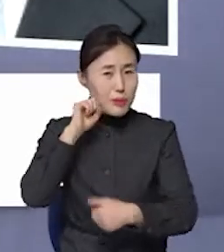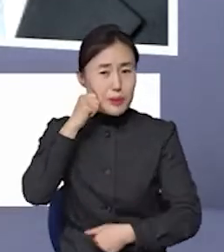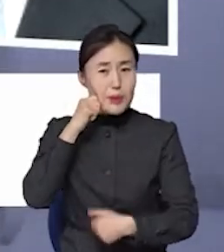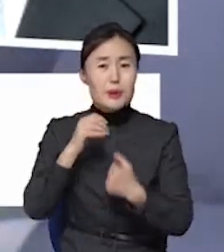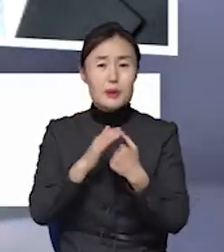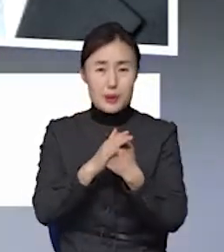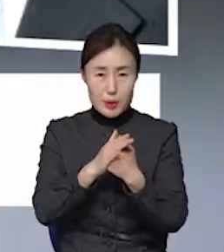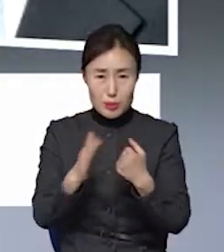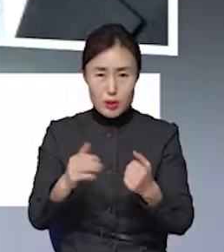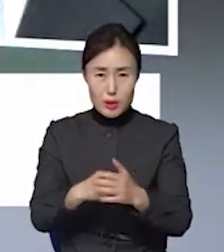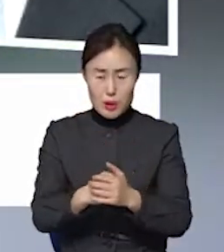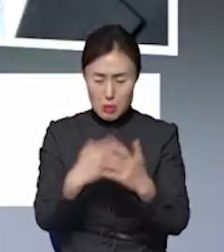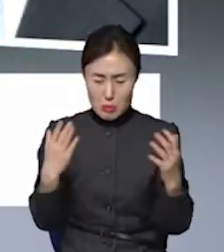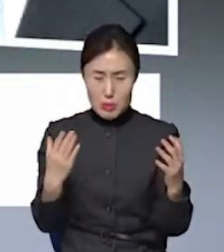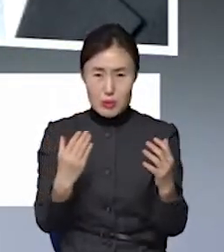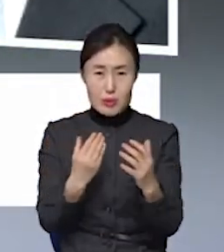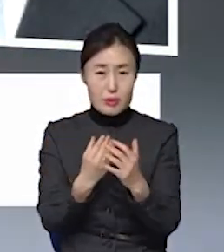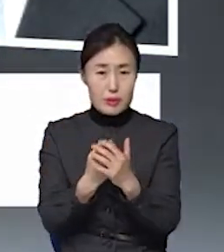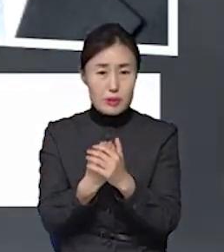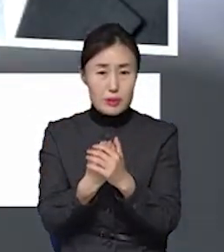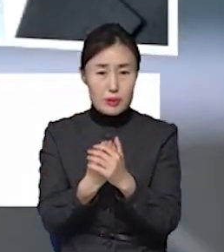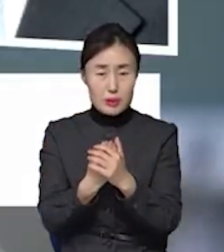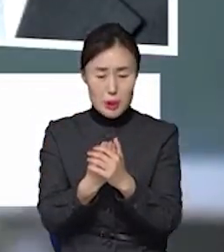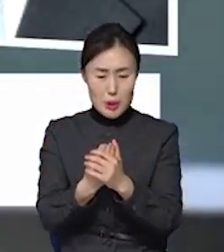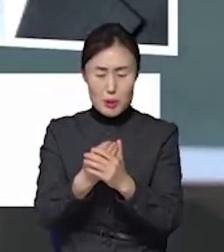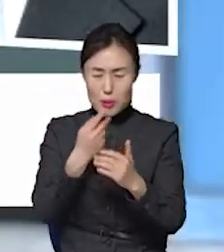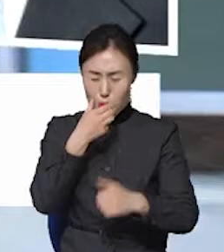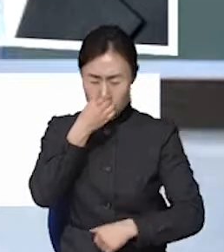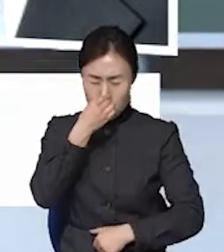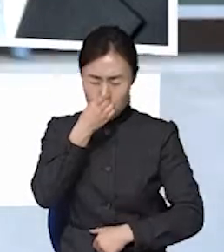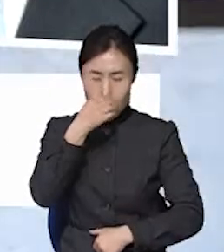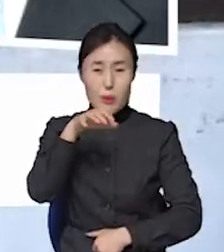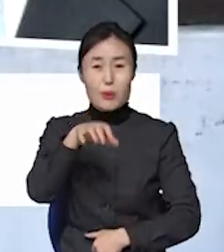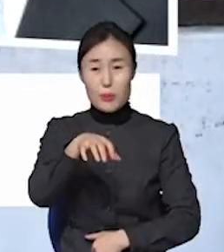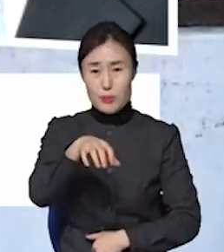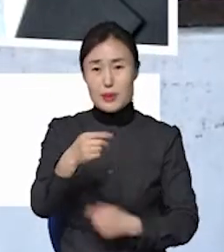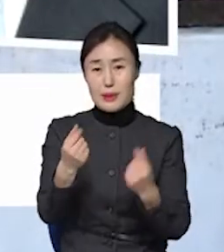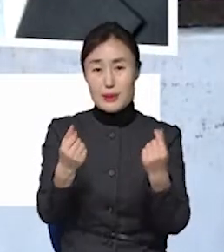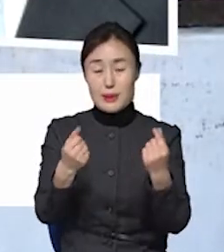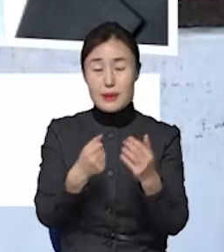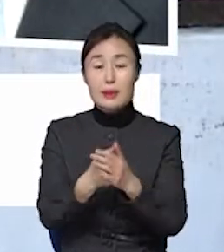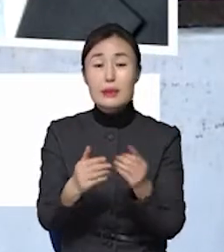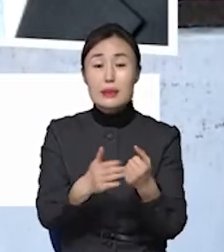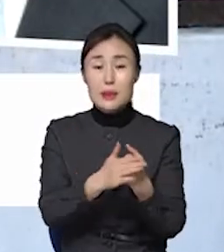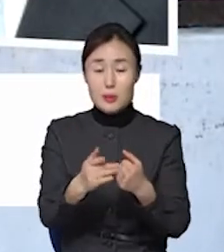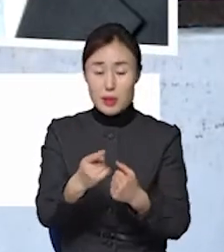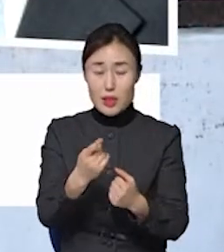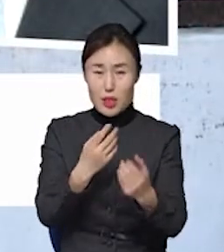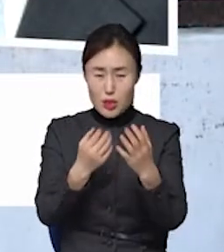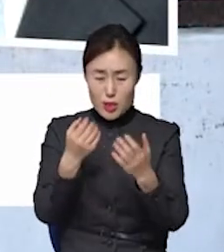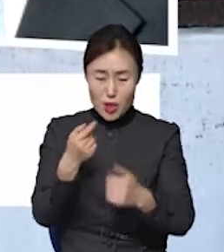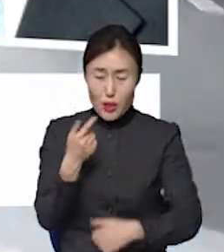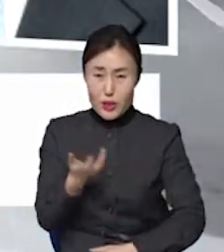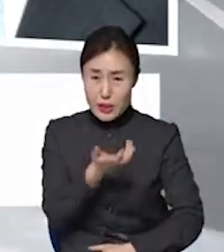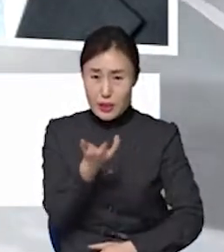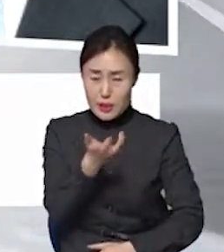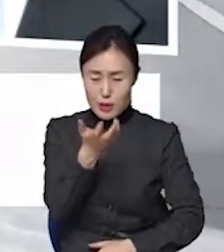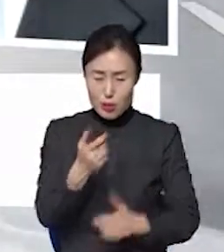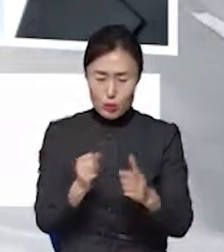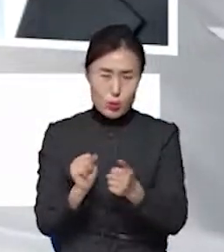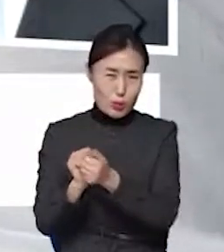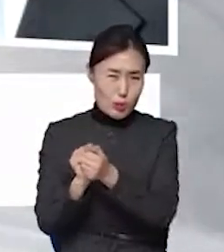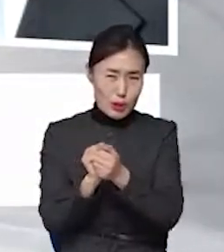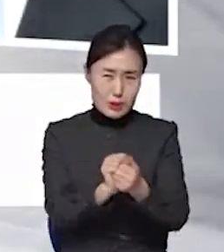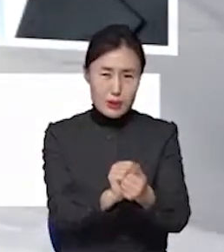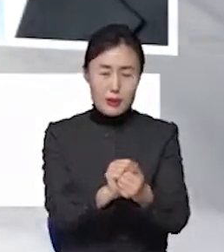보면 완전 차라가 다니는 외에는 완전 밀폐된 공간이거든요. 그래서 연기의 확산이라든지 이런